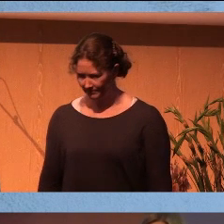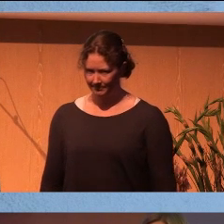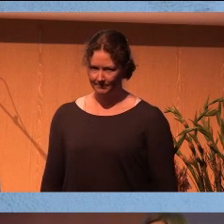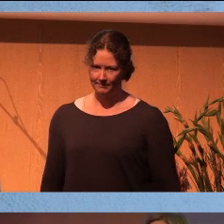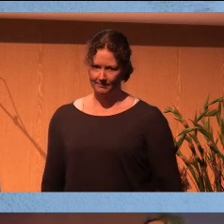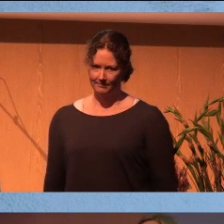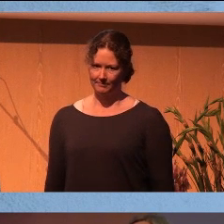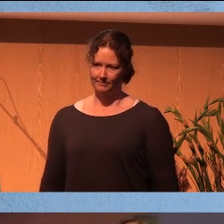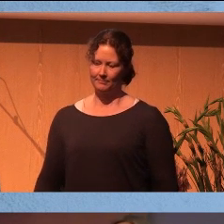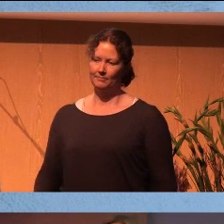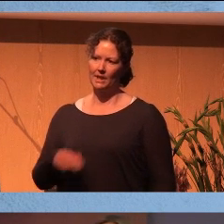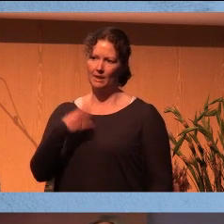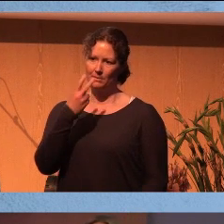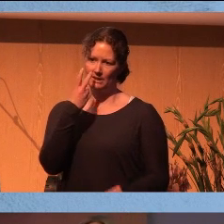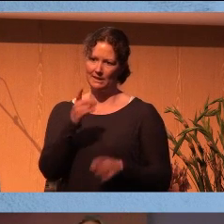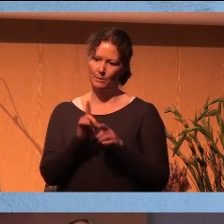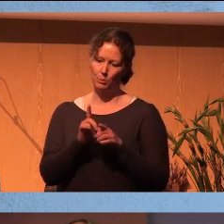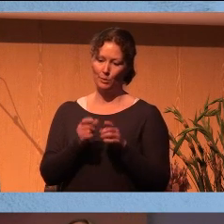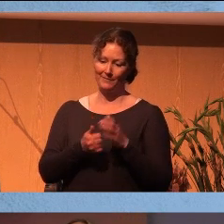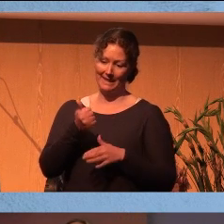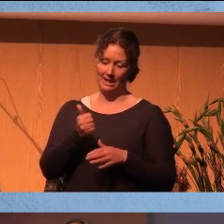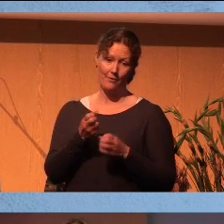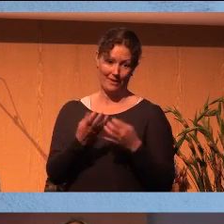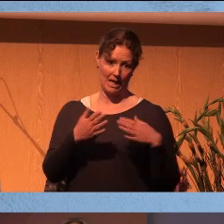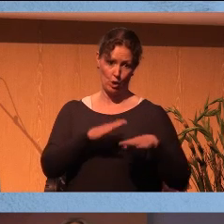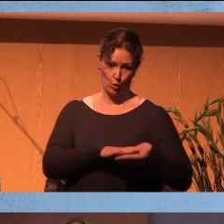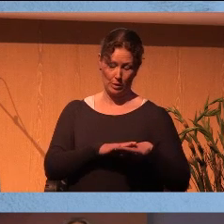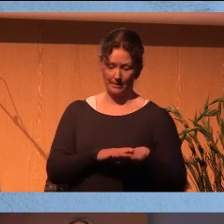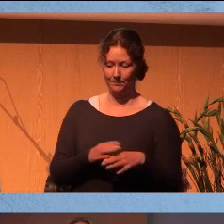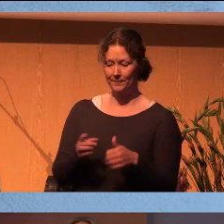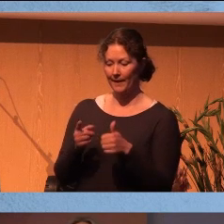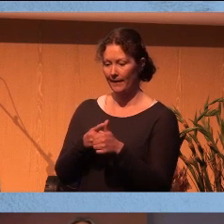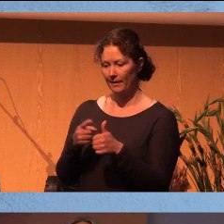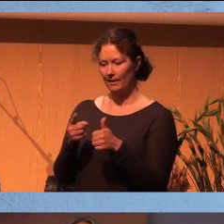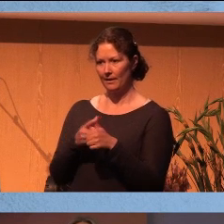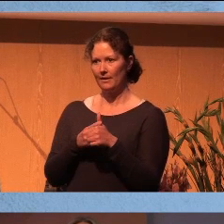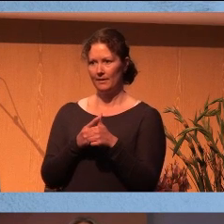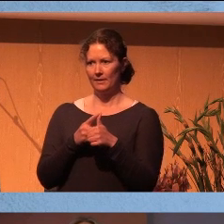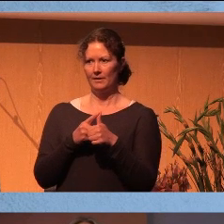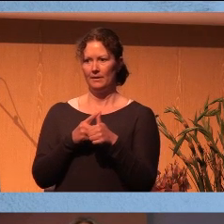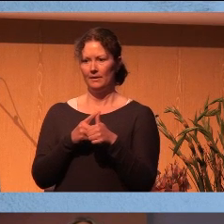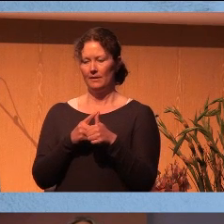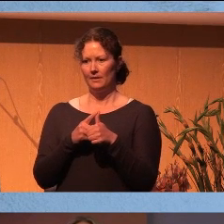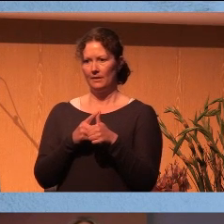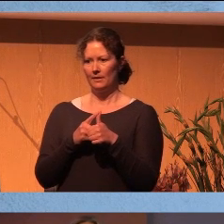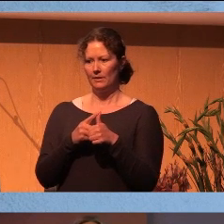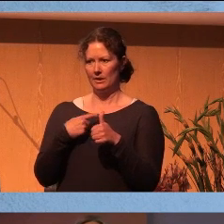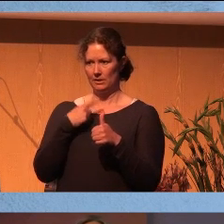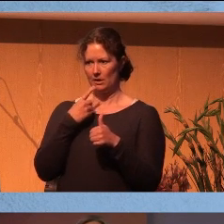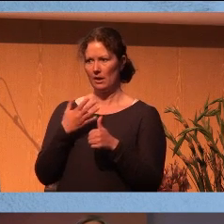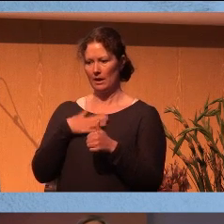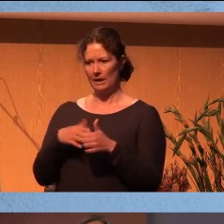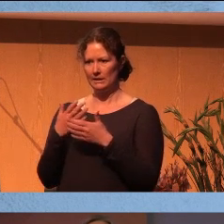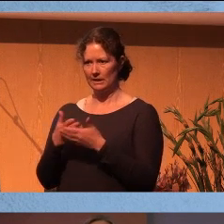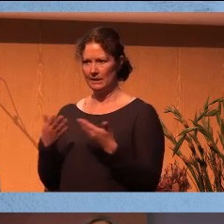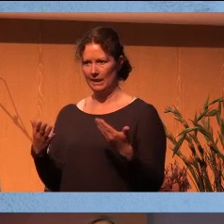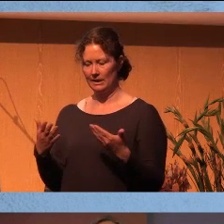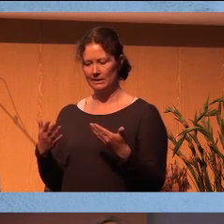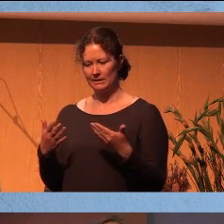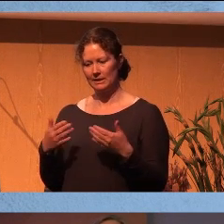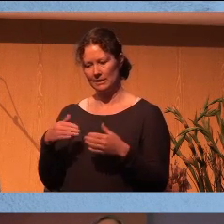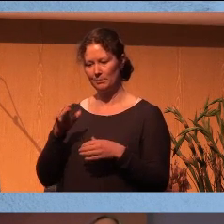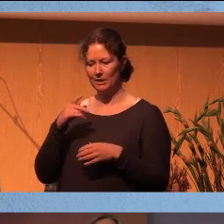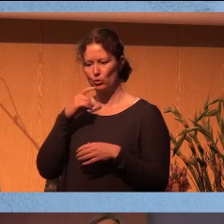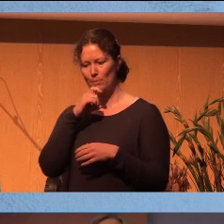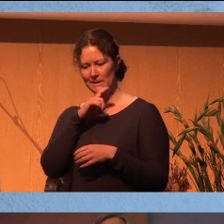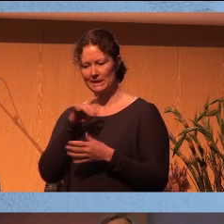Og dette blir sett på som viktig av flere grunner. Det ene at jeg sa at helsetjenesten blitt et langt mer